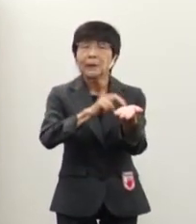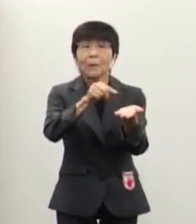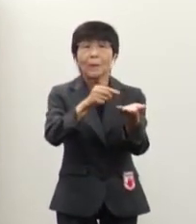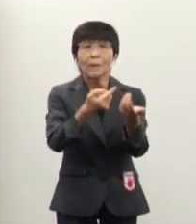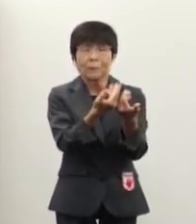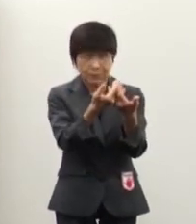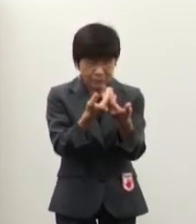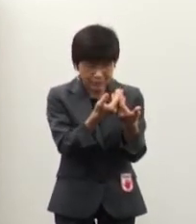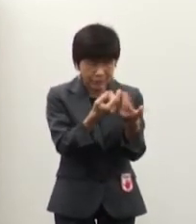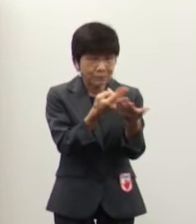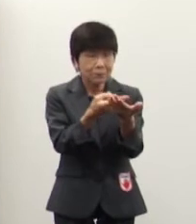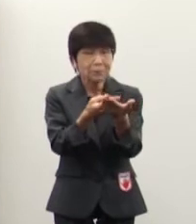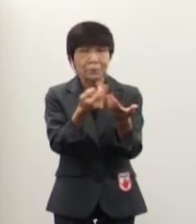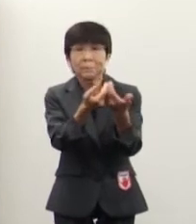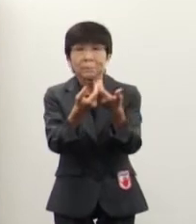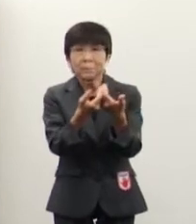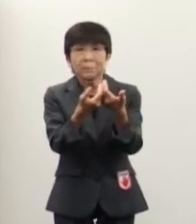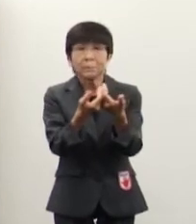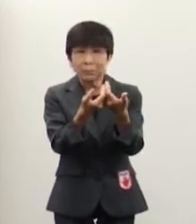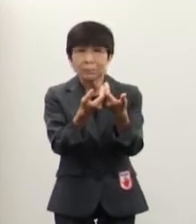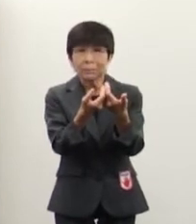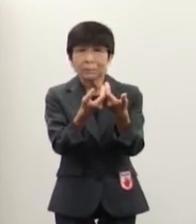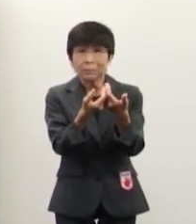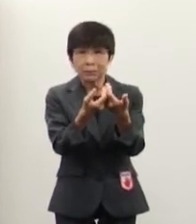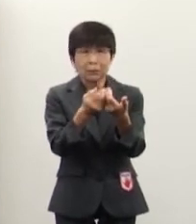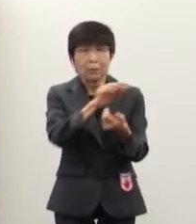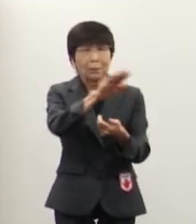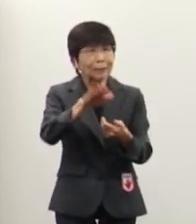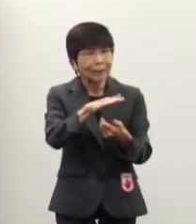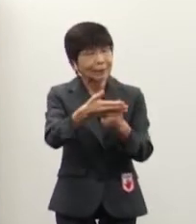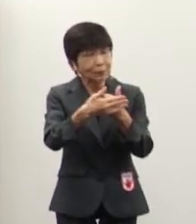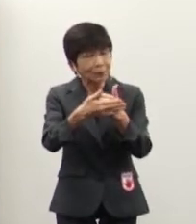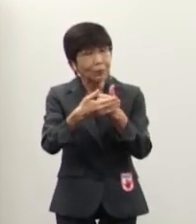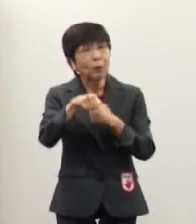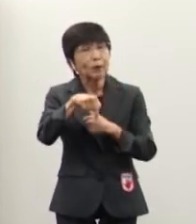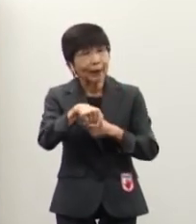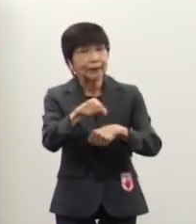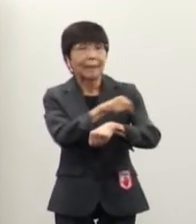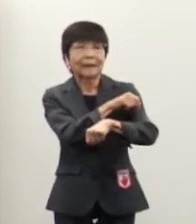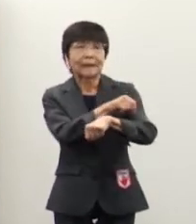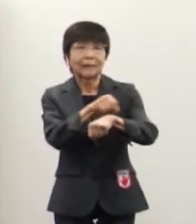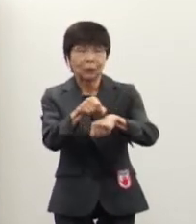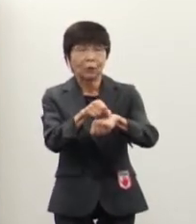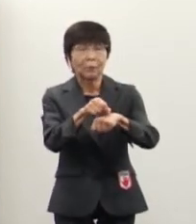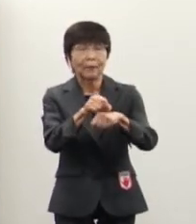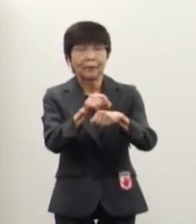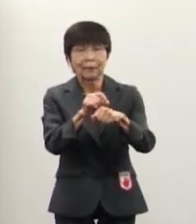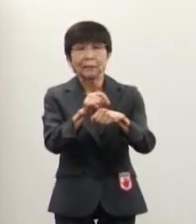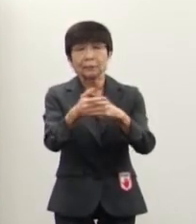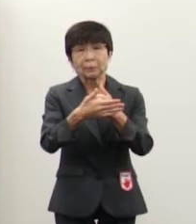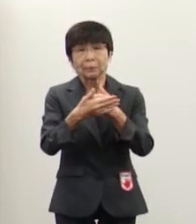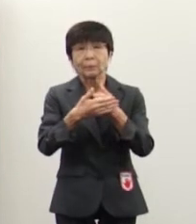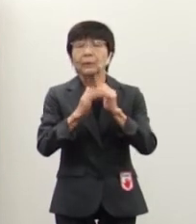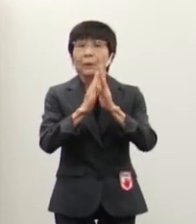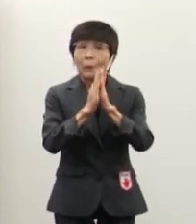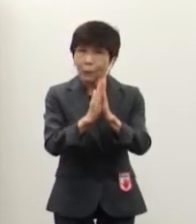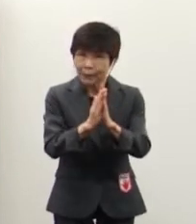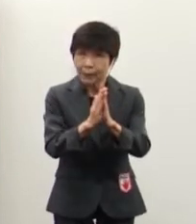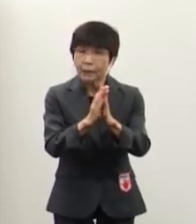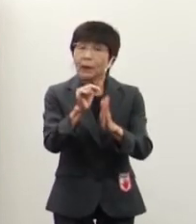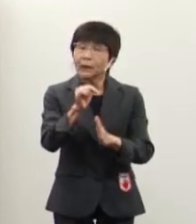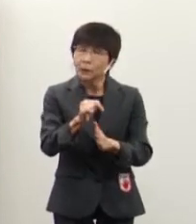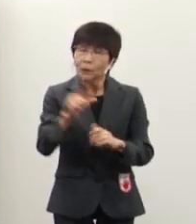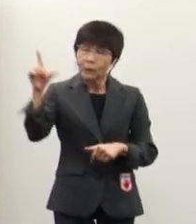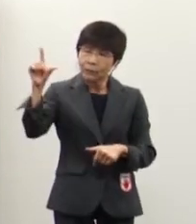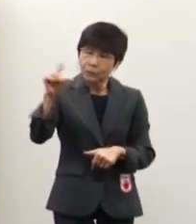の逼迫を回避するために発出をいたしました、臨時特別協力要請ですが、これはその役割を終えた